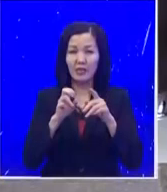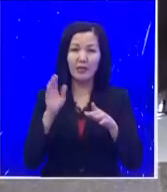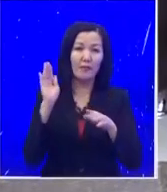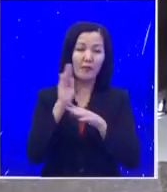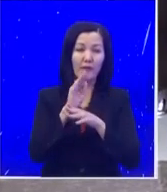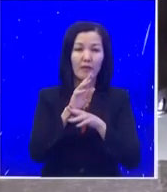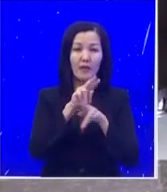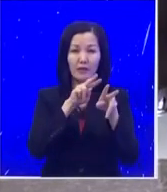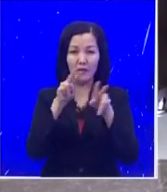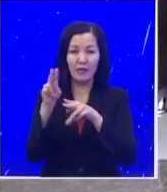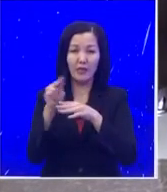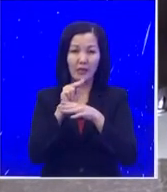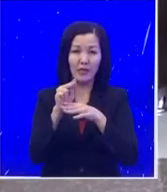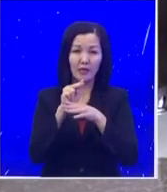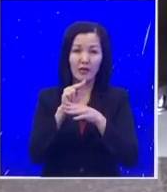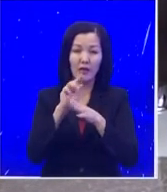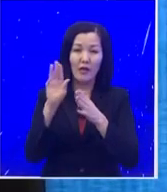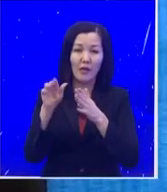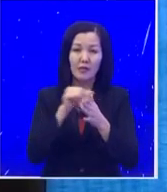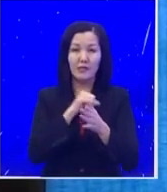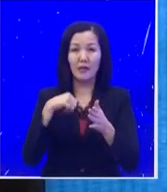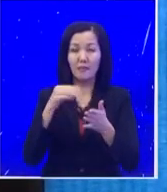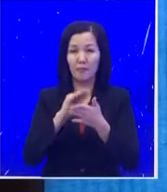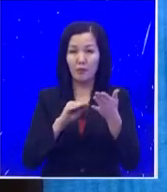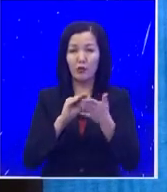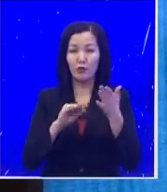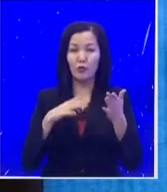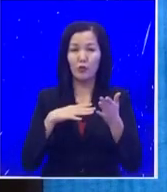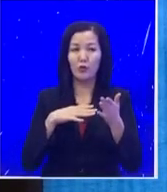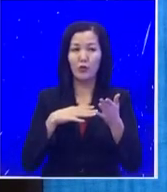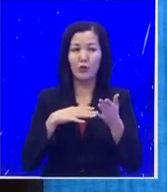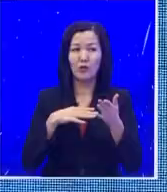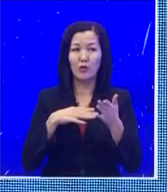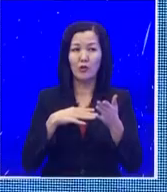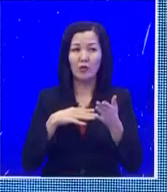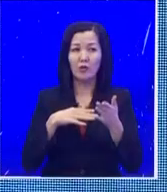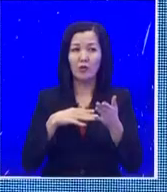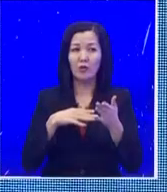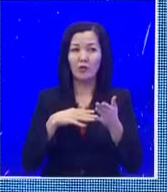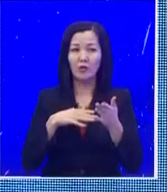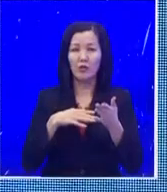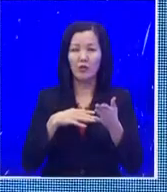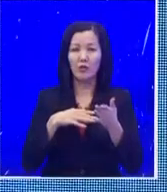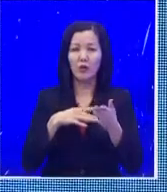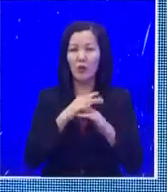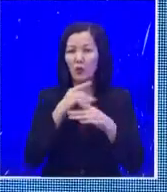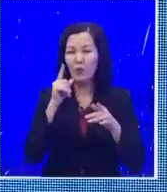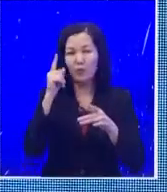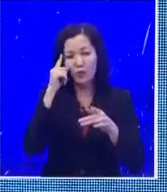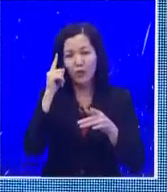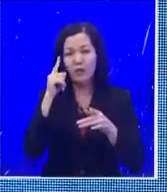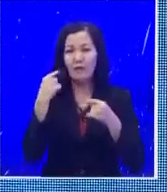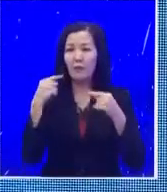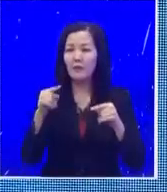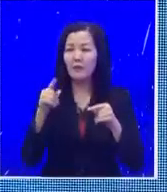пополняю. Все редактирую и в основном пишу сам я. Многие думают, может, сидят там и пишут кто-то это. Почему?